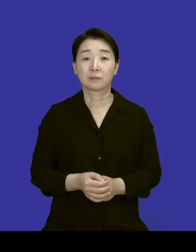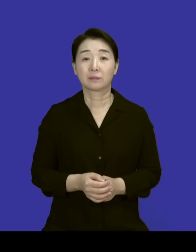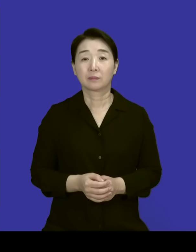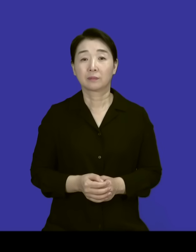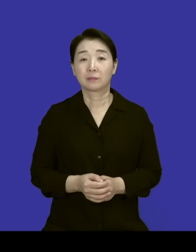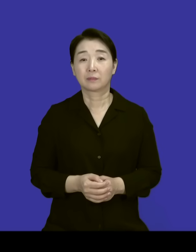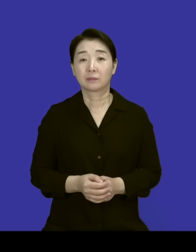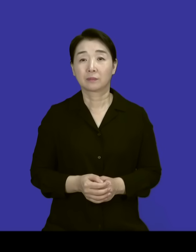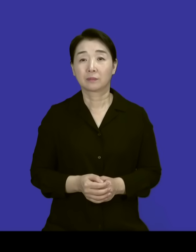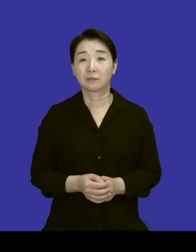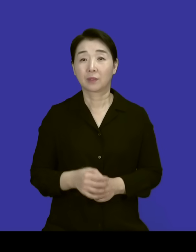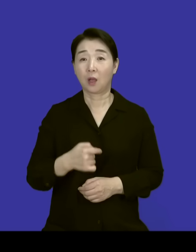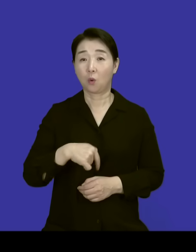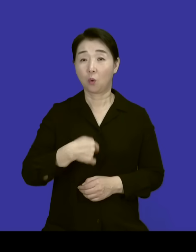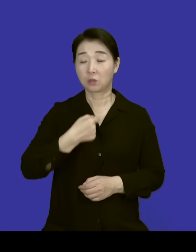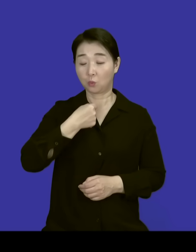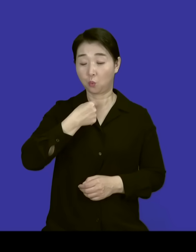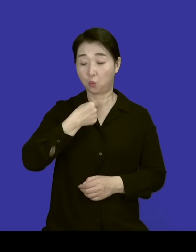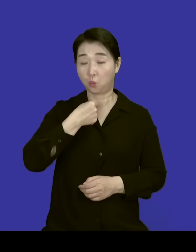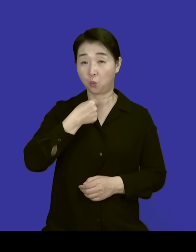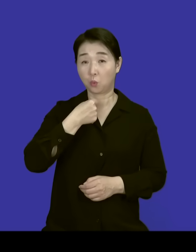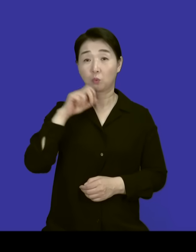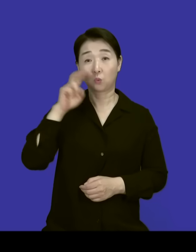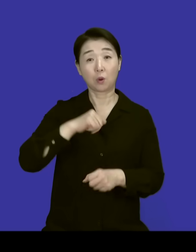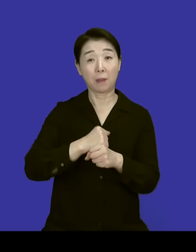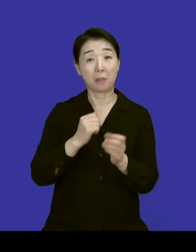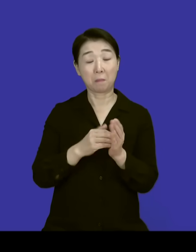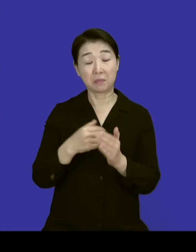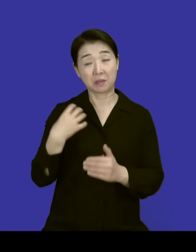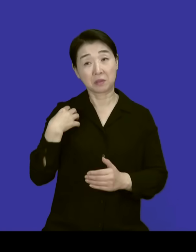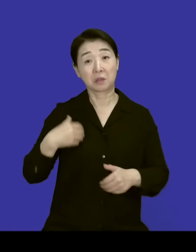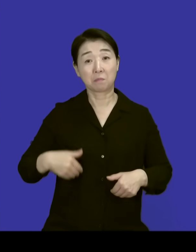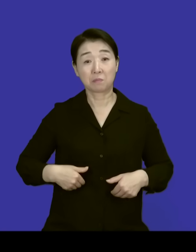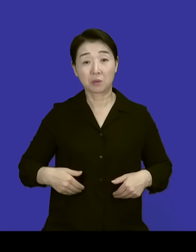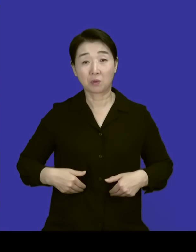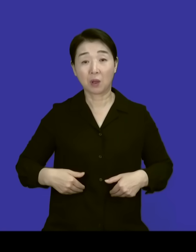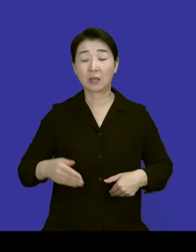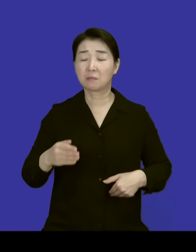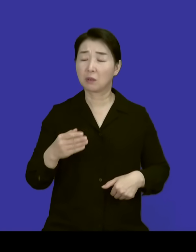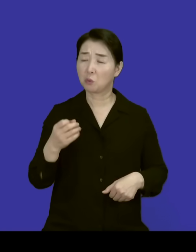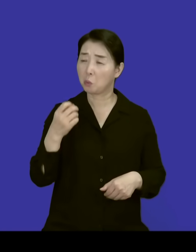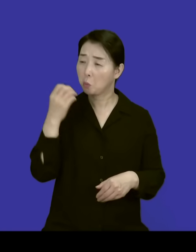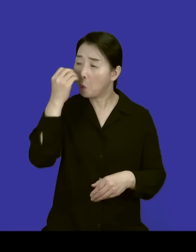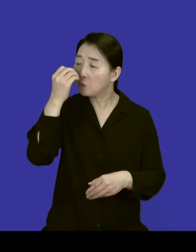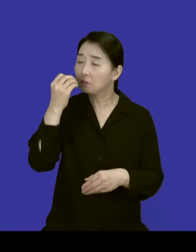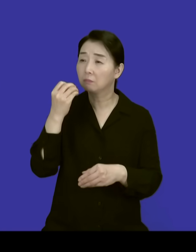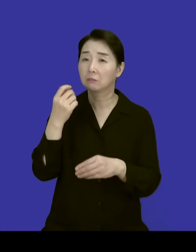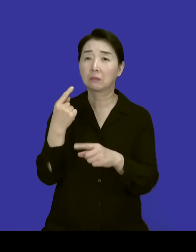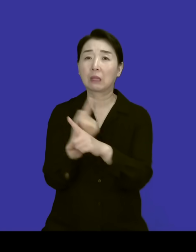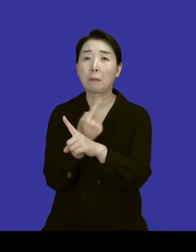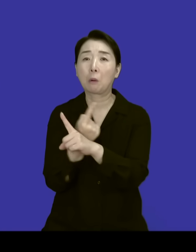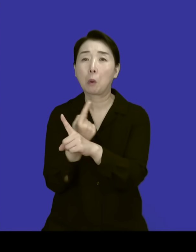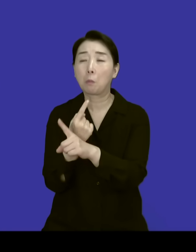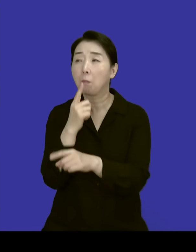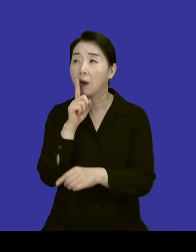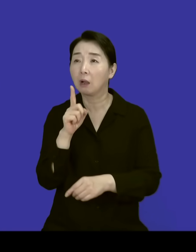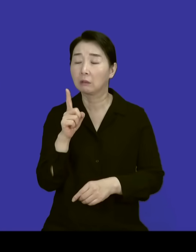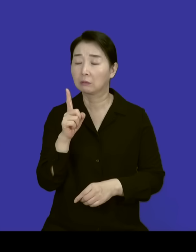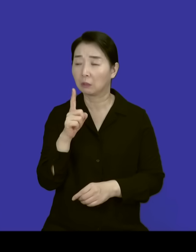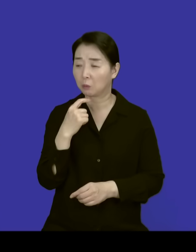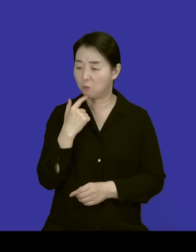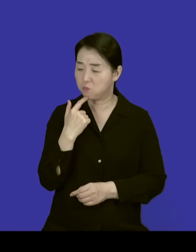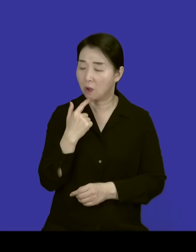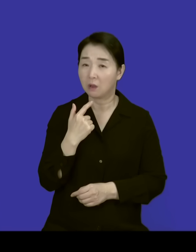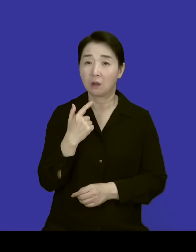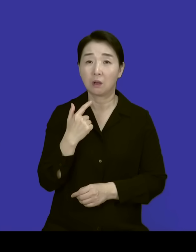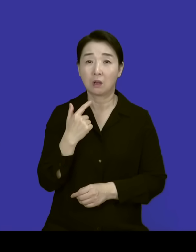그 싱어송라이터를 하려고 그러다가 자꾸 뭐 계속 세련되게 바꿔라 세련되게 바꿔라 그러니까 저도 오기가 생기잖아요. 예. 이제 한